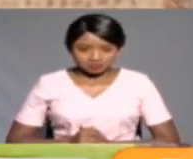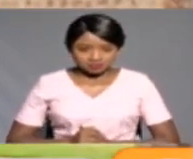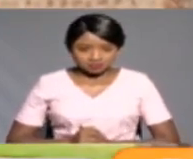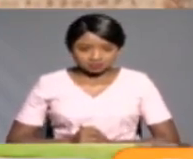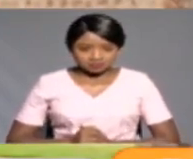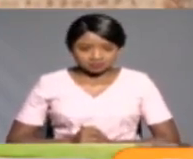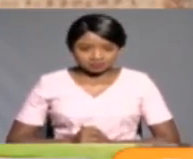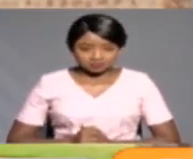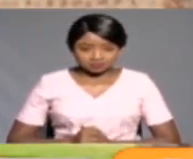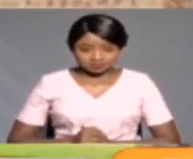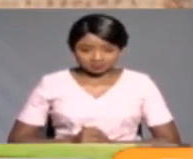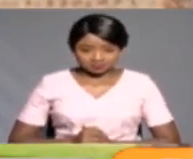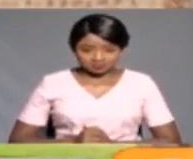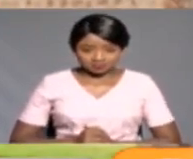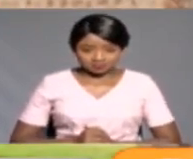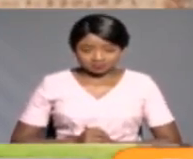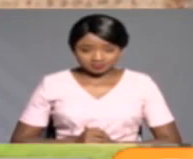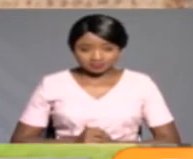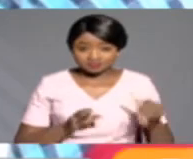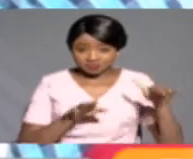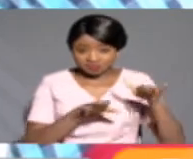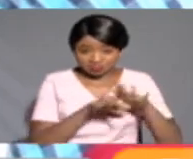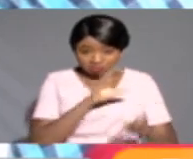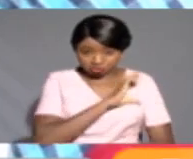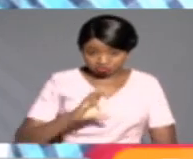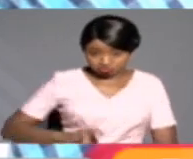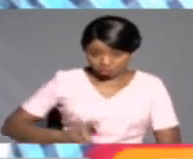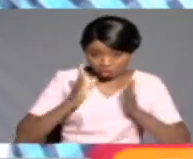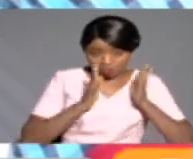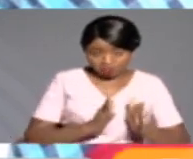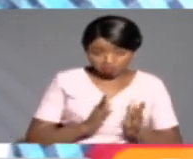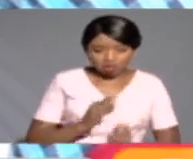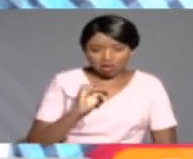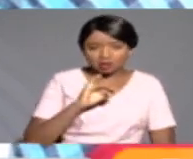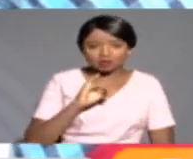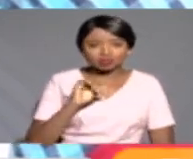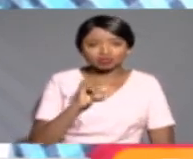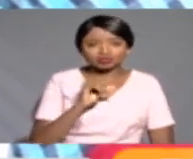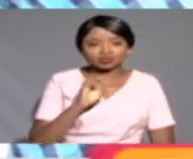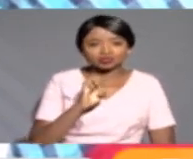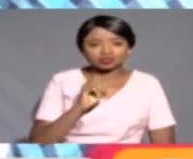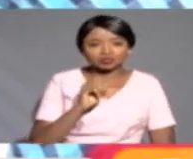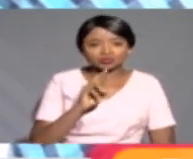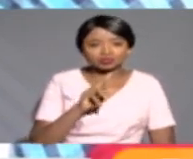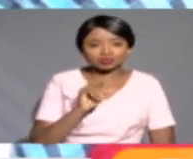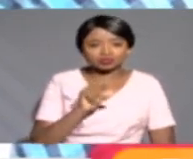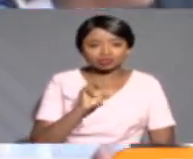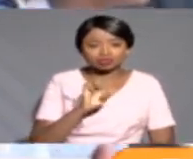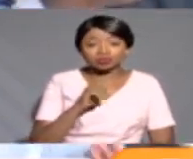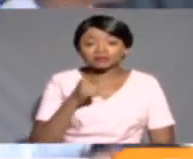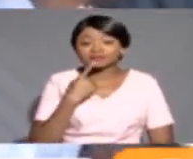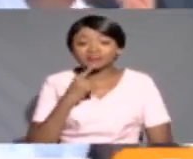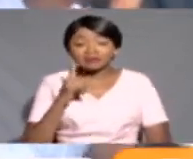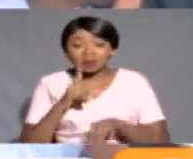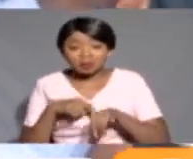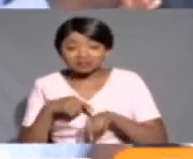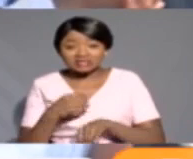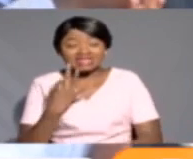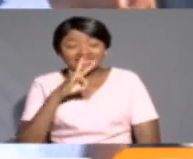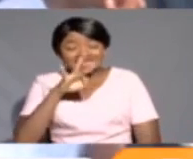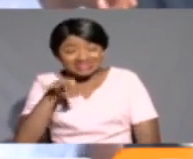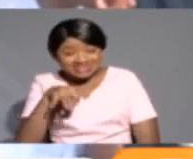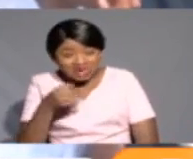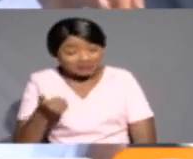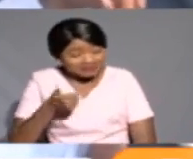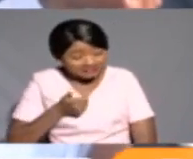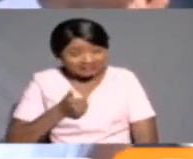Kulingana na naibu kamishna wa kaunti ya Kilifi Joe Chege, kati ya Januari na Februari mwaka huu takriban wasichana 3000 walipachikwa mimba, takwimu